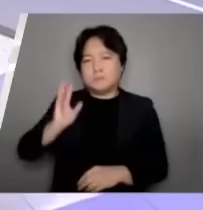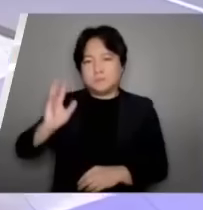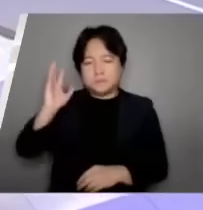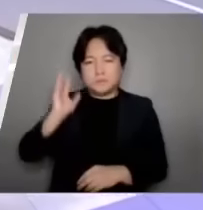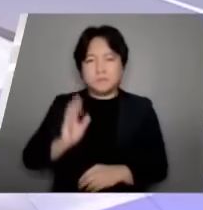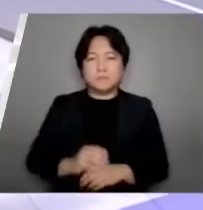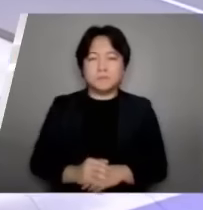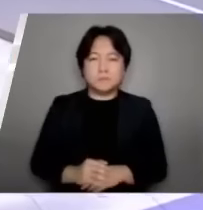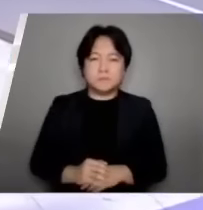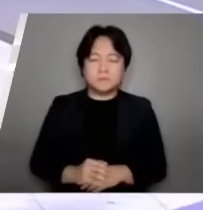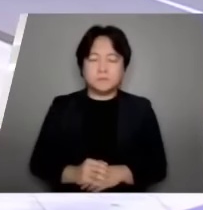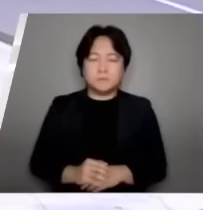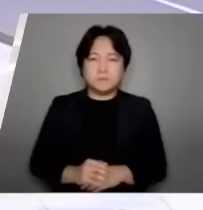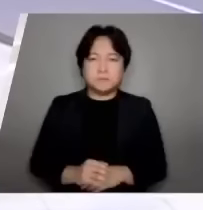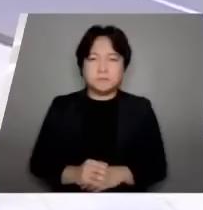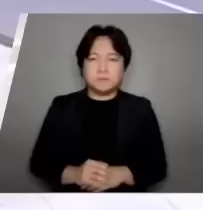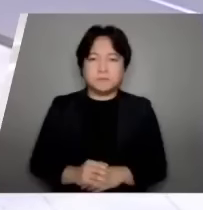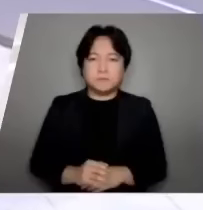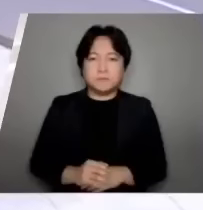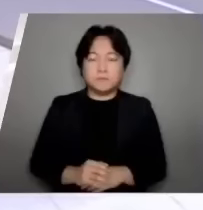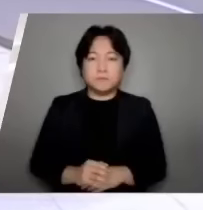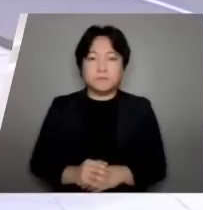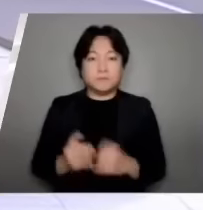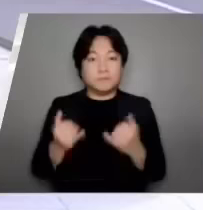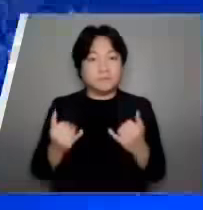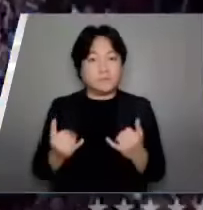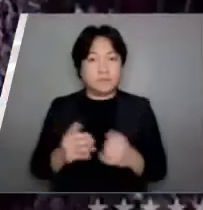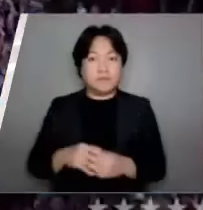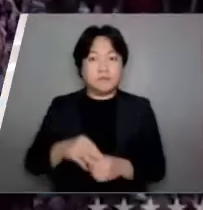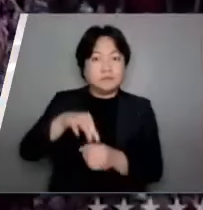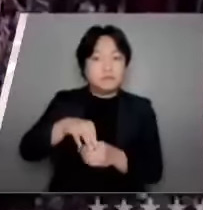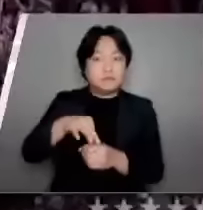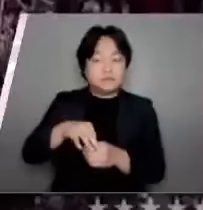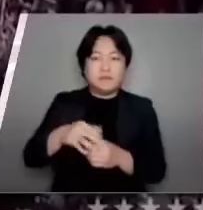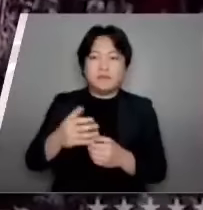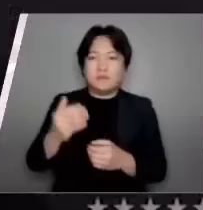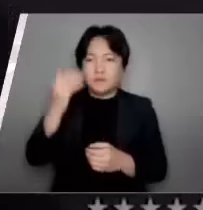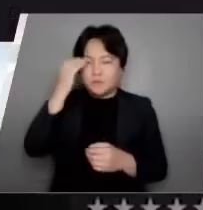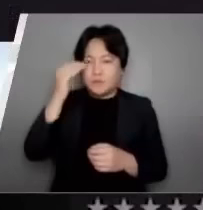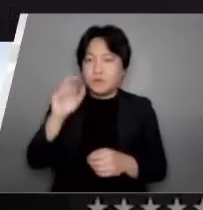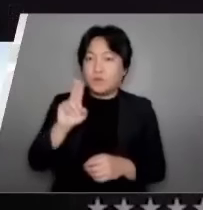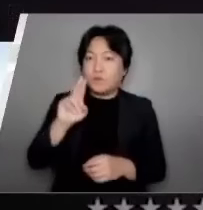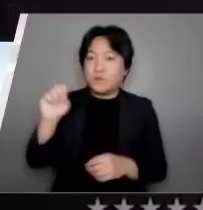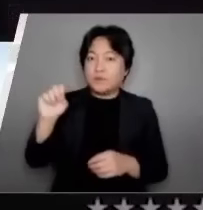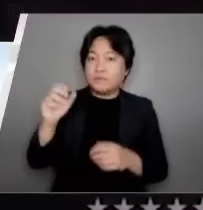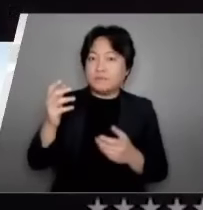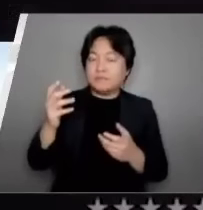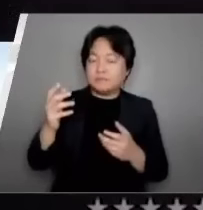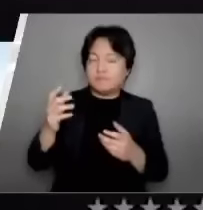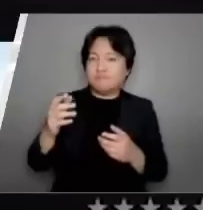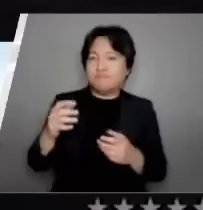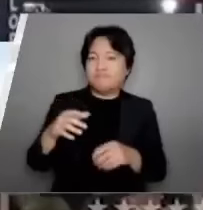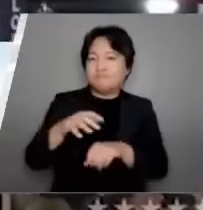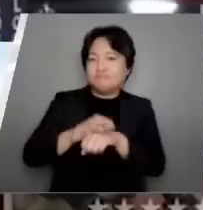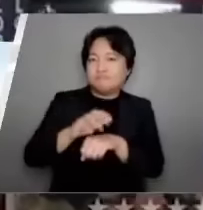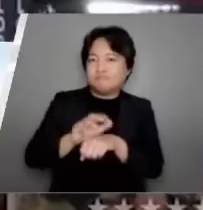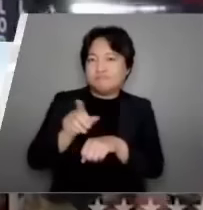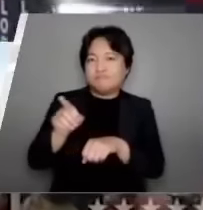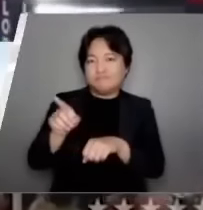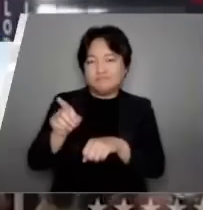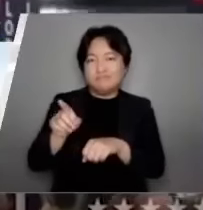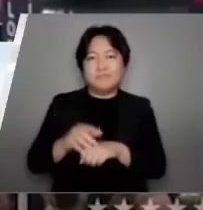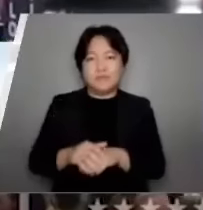Formal nang inanunsyo bilang Republican presidential nominee si dating US President Donald Trump. Kasunod yan ng pagtangka sa kanyang buhay